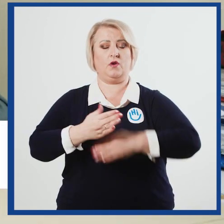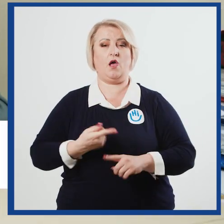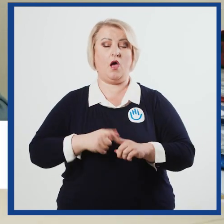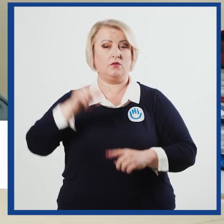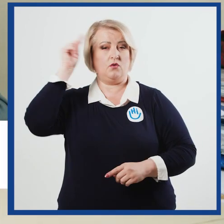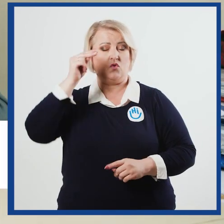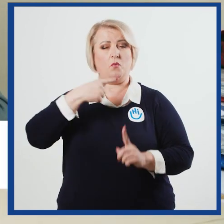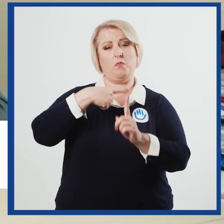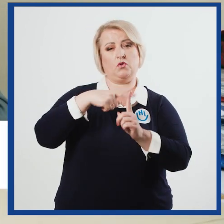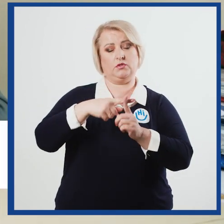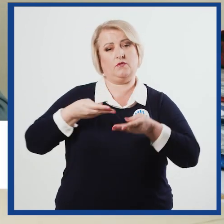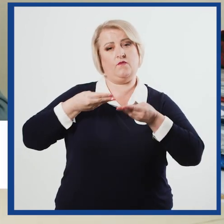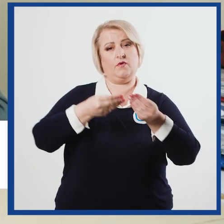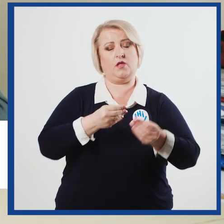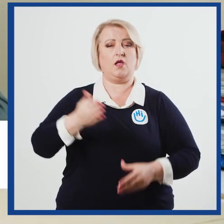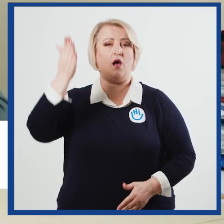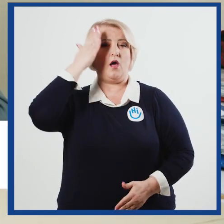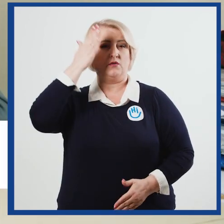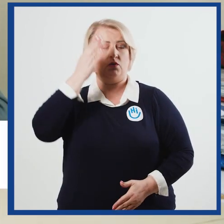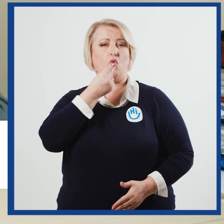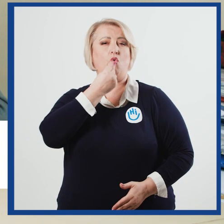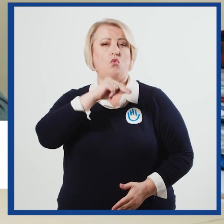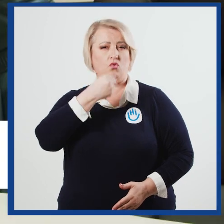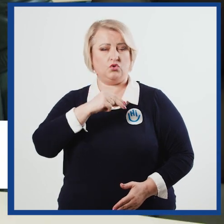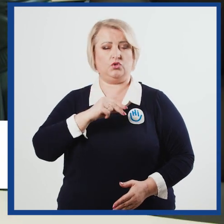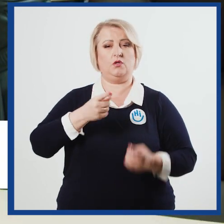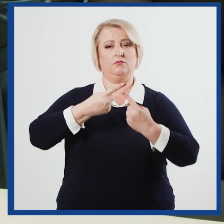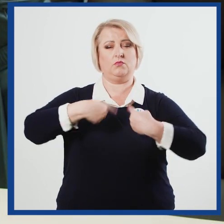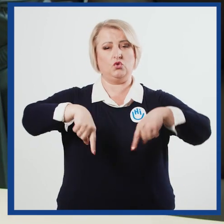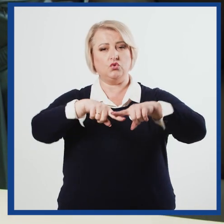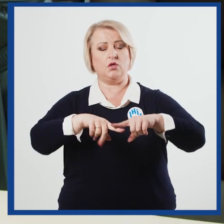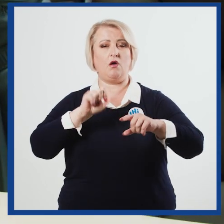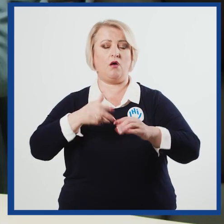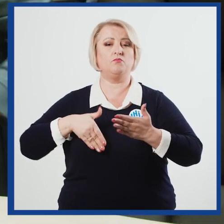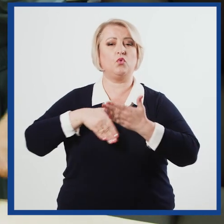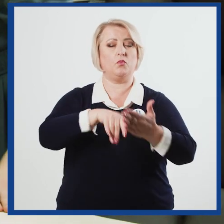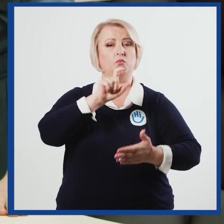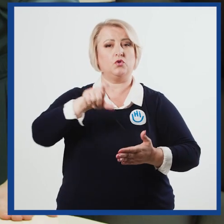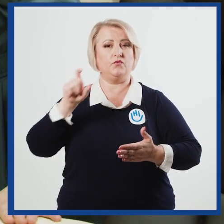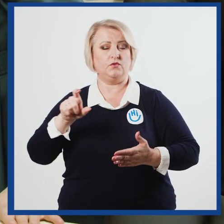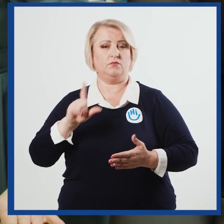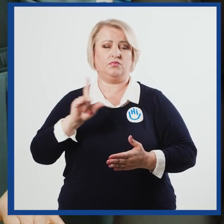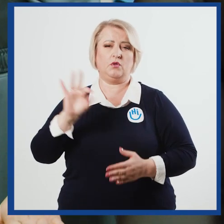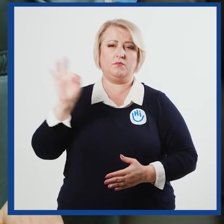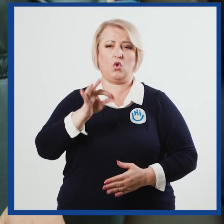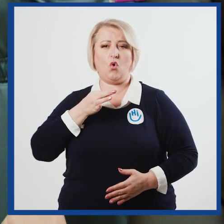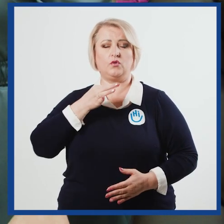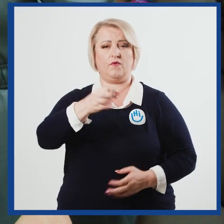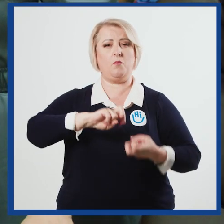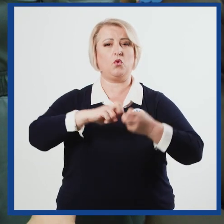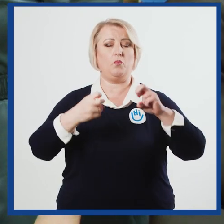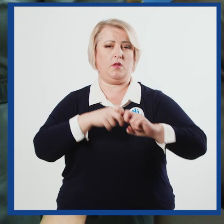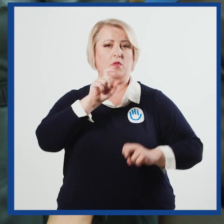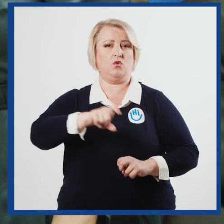actor umanitar în domeniul răspunsului inclusiv la criza umanitară. Ca asociație am reușit să îmbunătățim